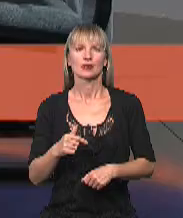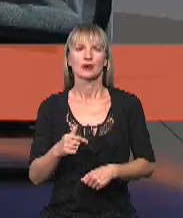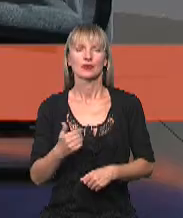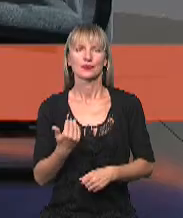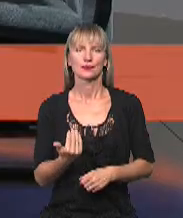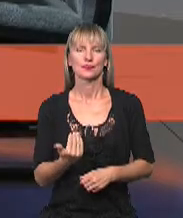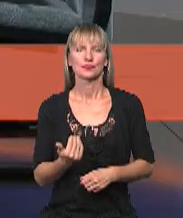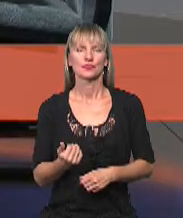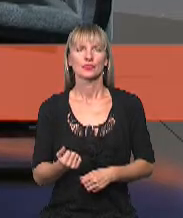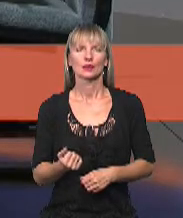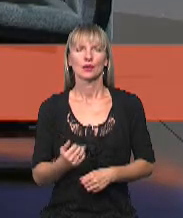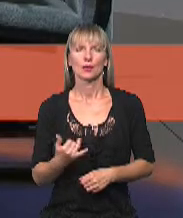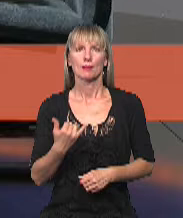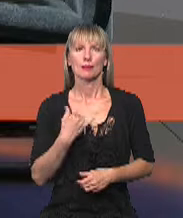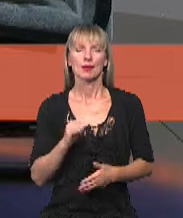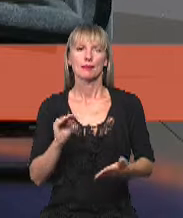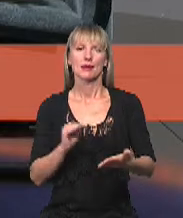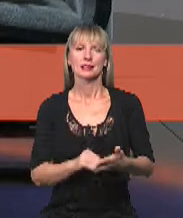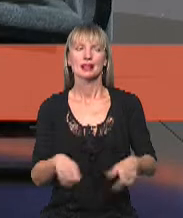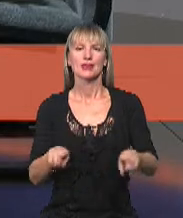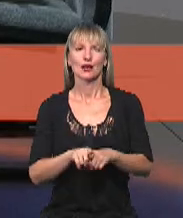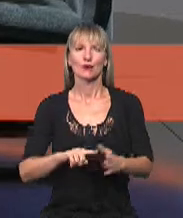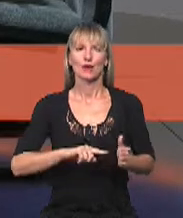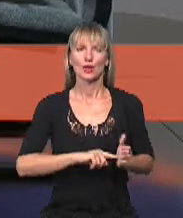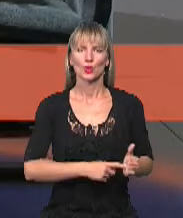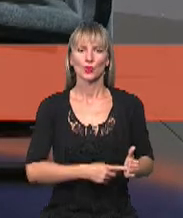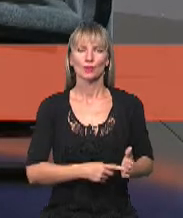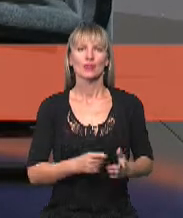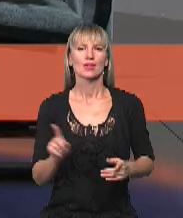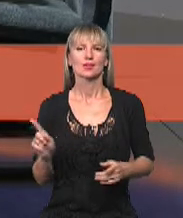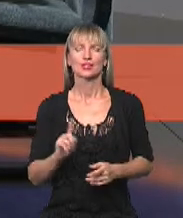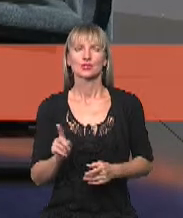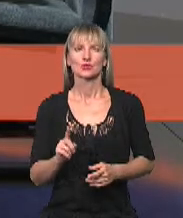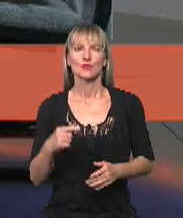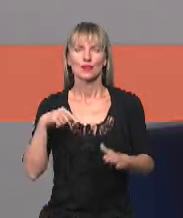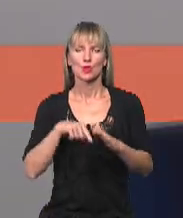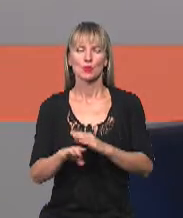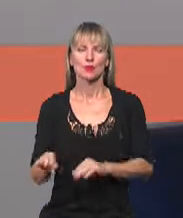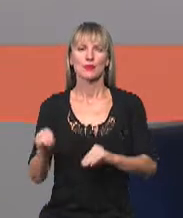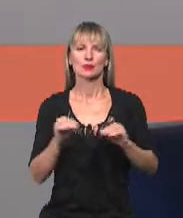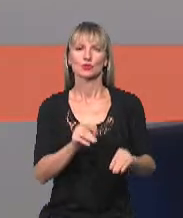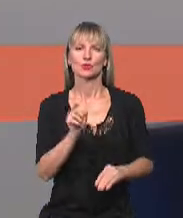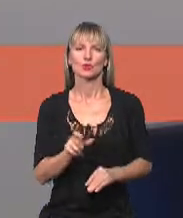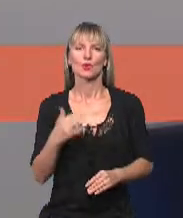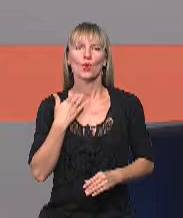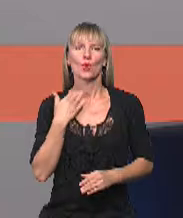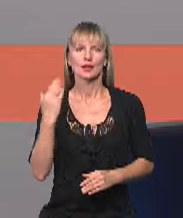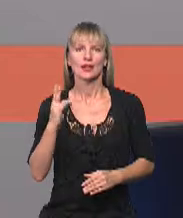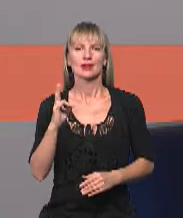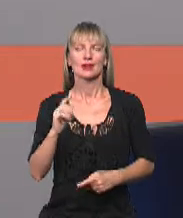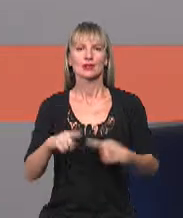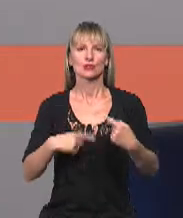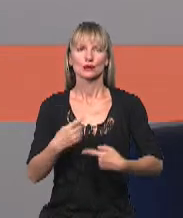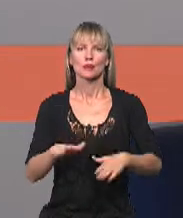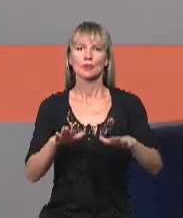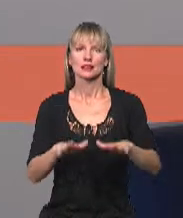ухвалить? Ми собі поставили таку мету, щоб внутрішньопереміщені особи голосували на наступних